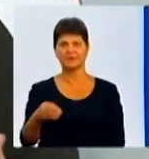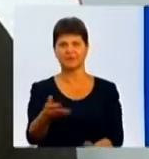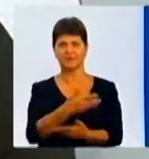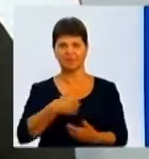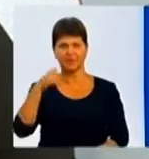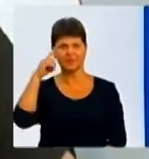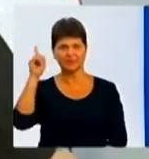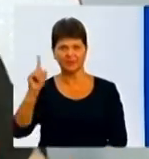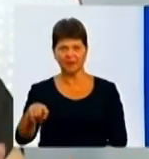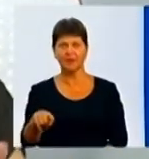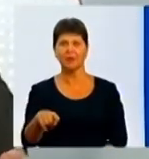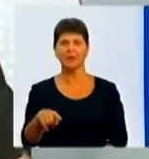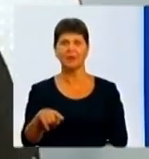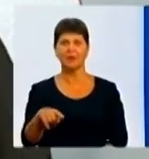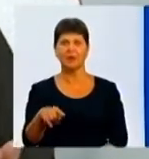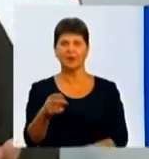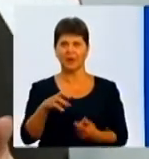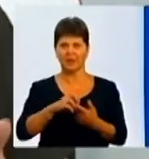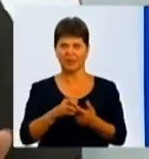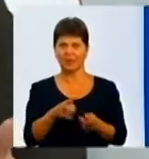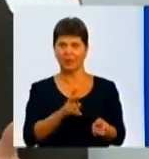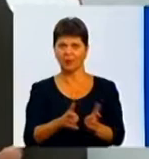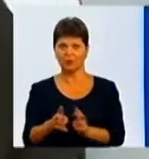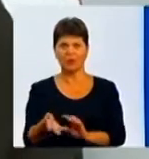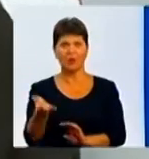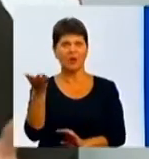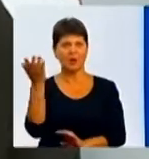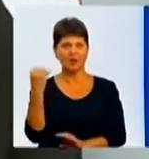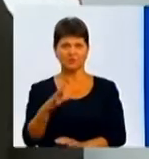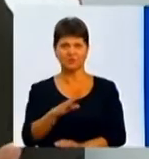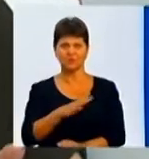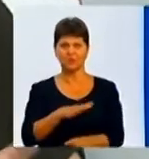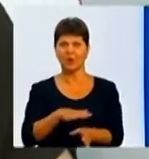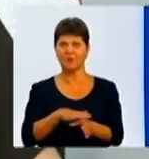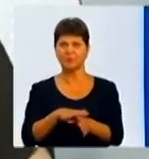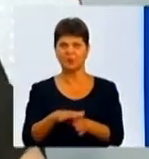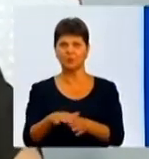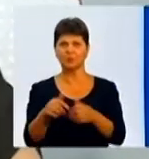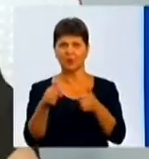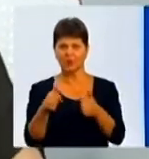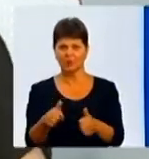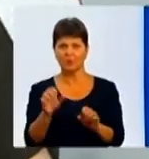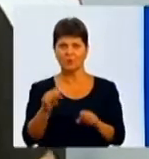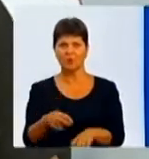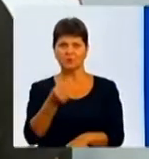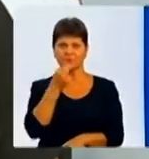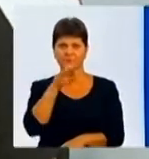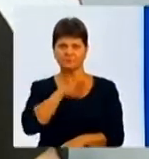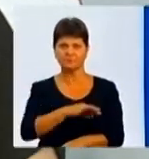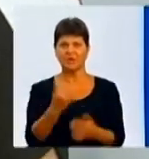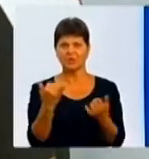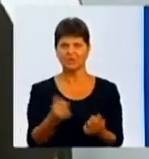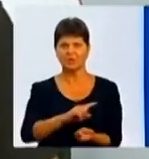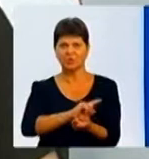гриби мутують. І ті, що раніше були абсолютно добрими, які можна було вживати, сьогодні змінюють